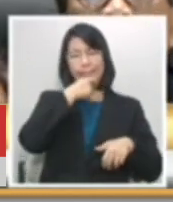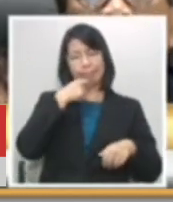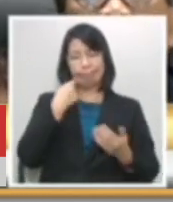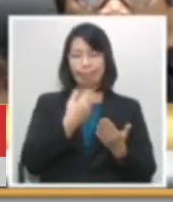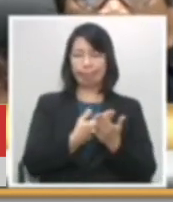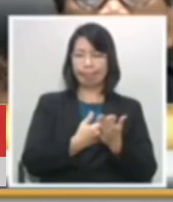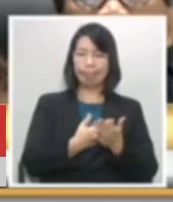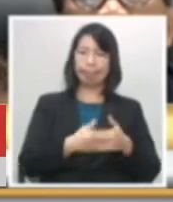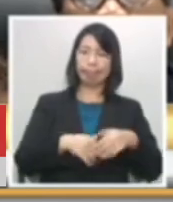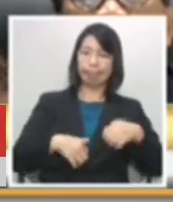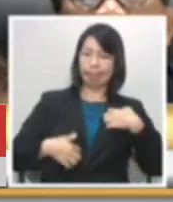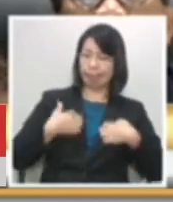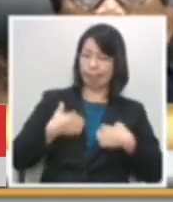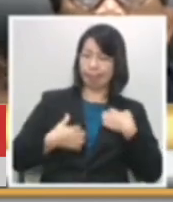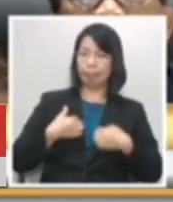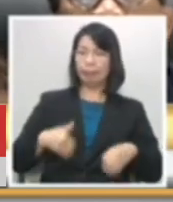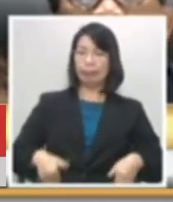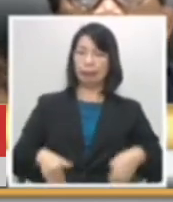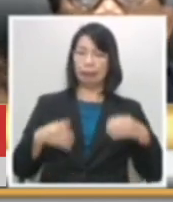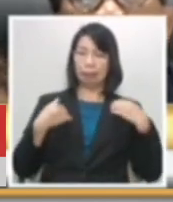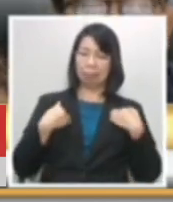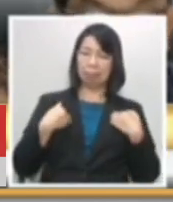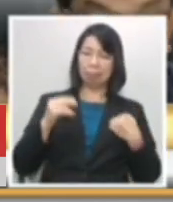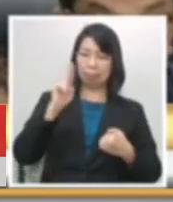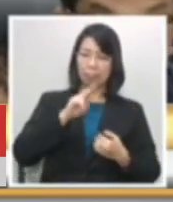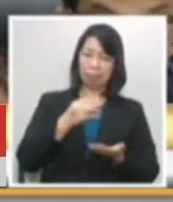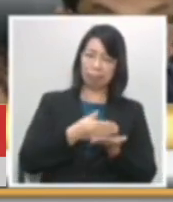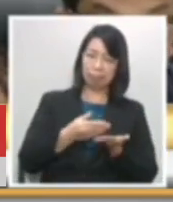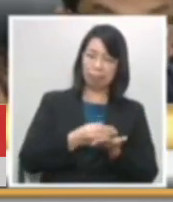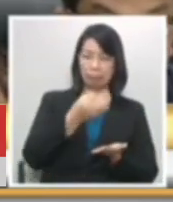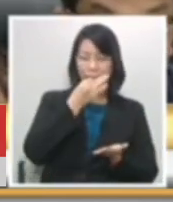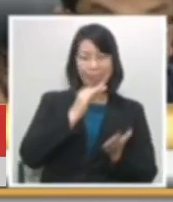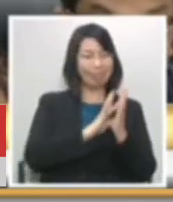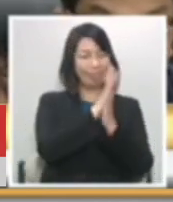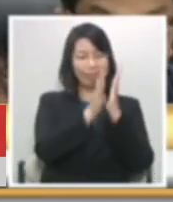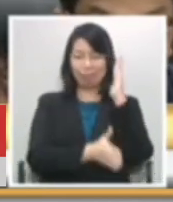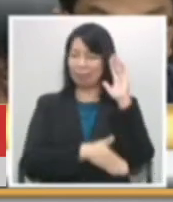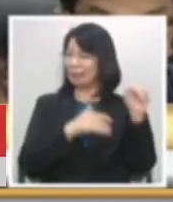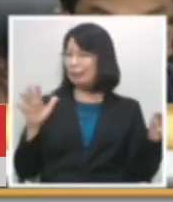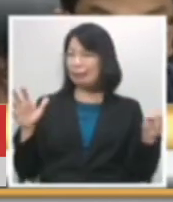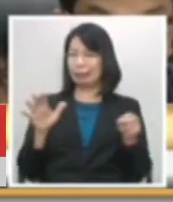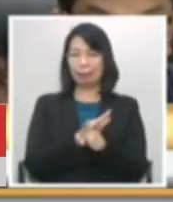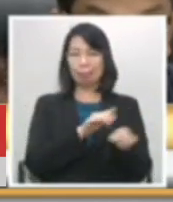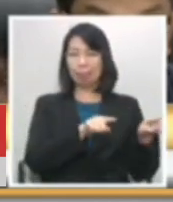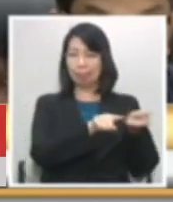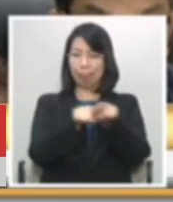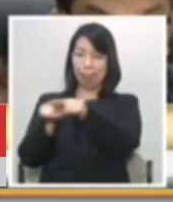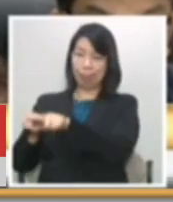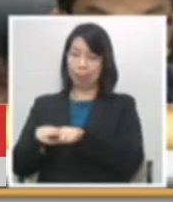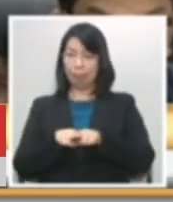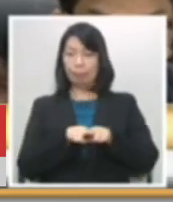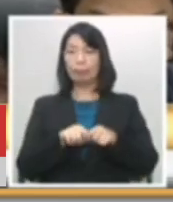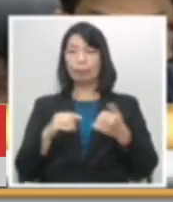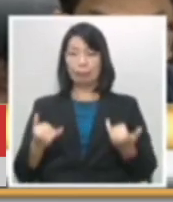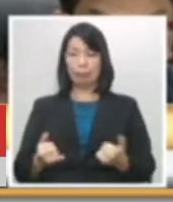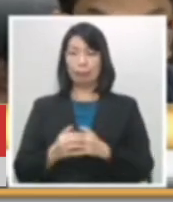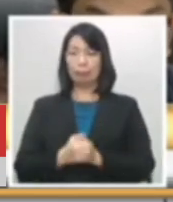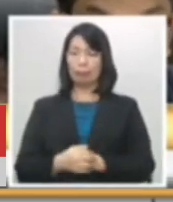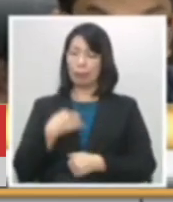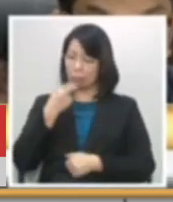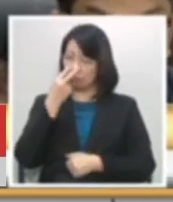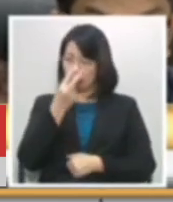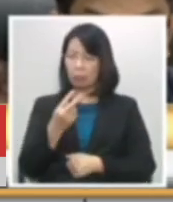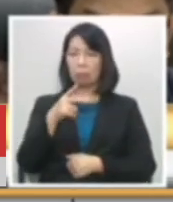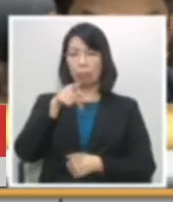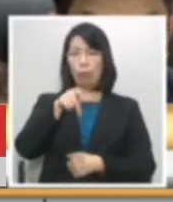ากในการดำรงชีวิตโดยถ้วนหน้าเมื่อผมได้ศึกษากรอบงบประมาณในปี